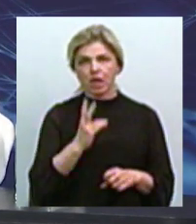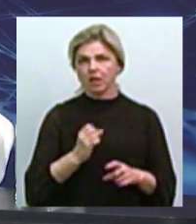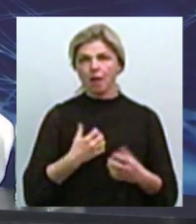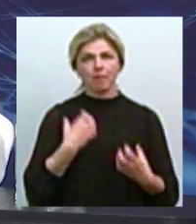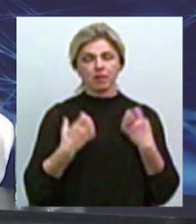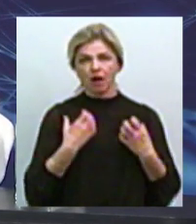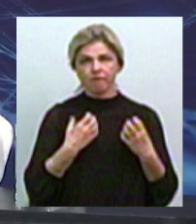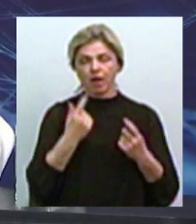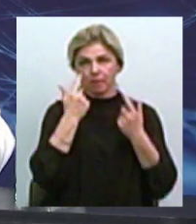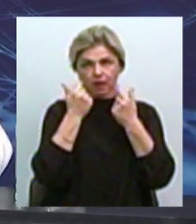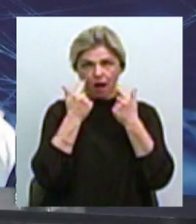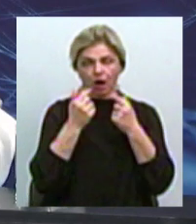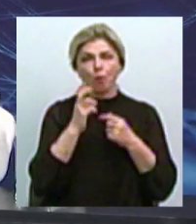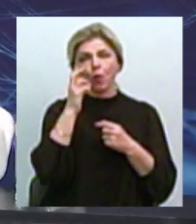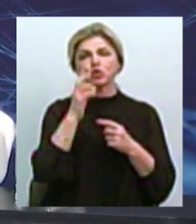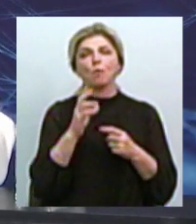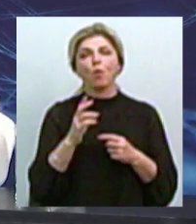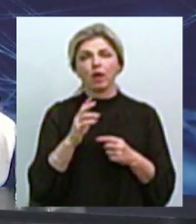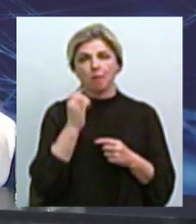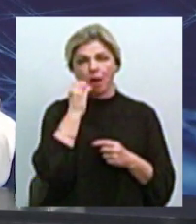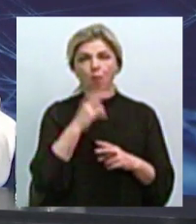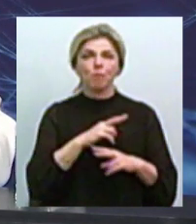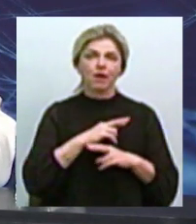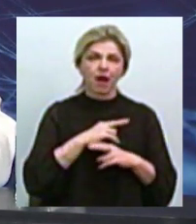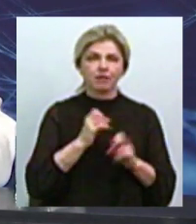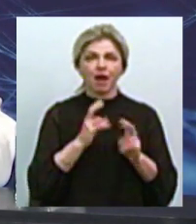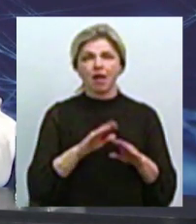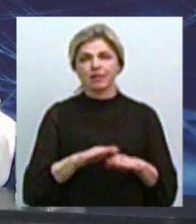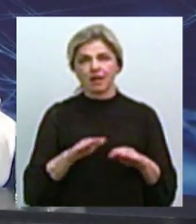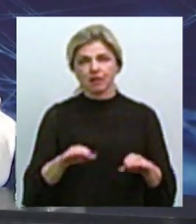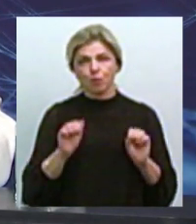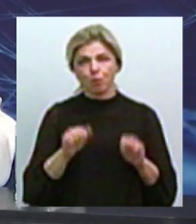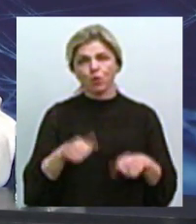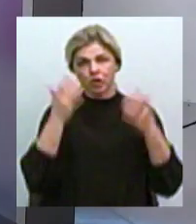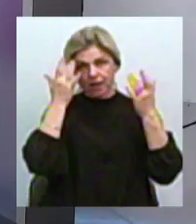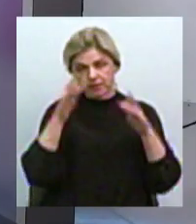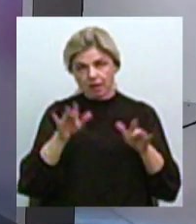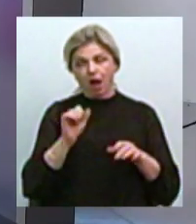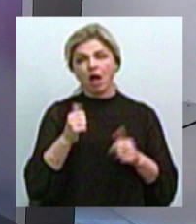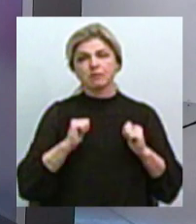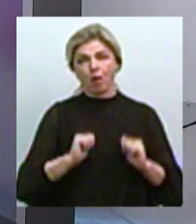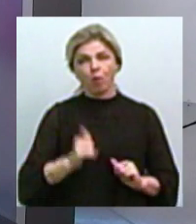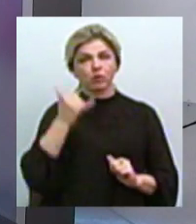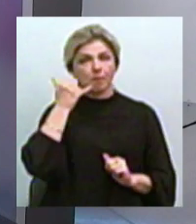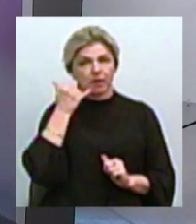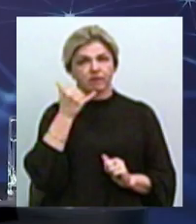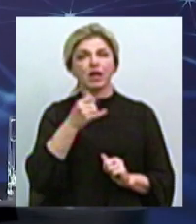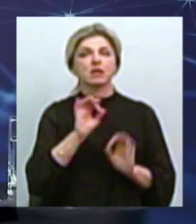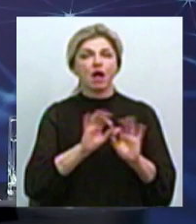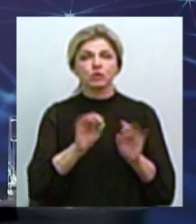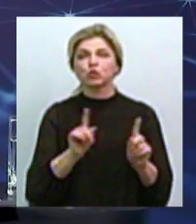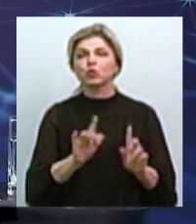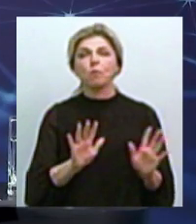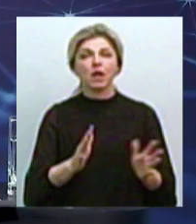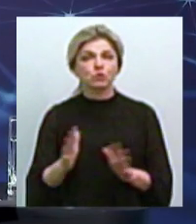запаниковать, не разреветься, не «Боже мой, там бабушка помирает еще», знаете, как дети могут растеряться, а спокойно позвонить, рассказать, что с ней